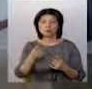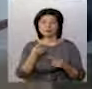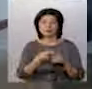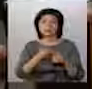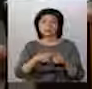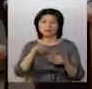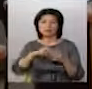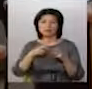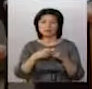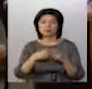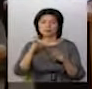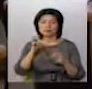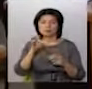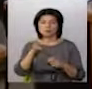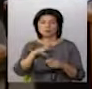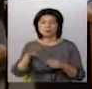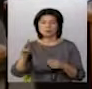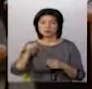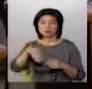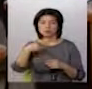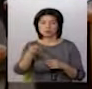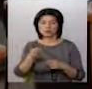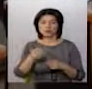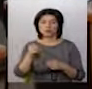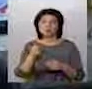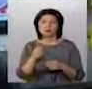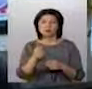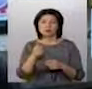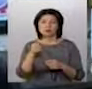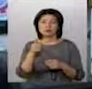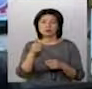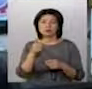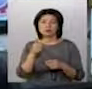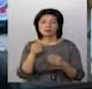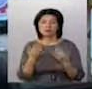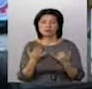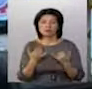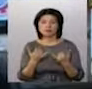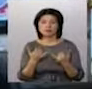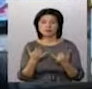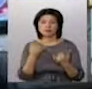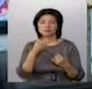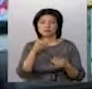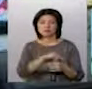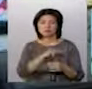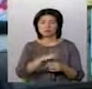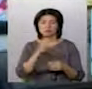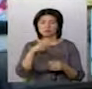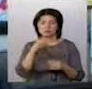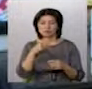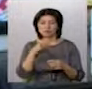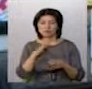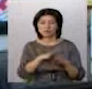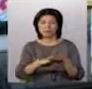теңге бөлінгенін қалалық мәслихаттың қатысы әріптестер алдында баяндады. Осы жылда енді осы жұмысты жалғастырады.